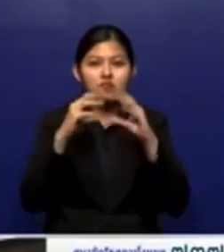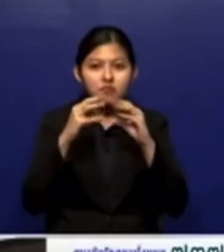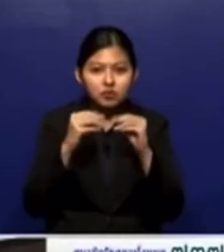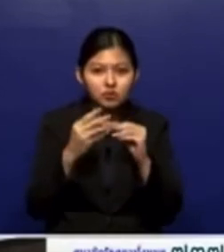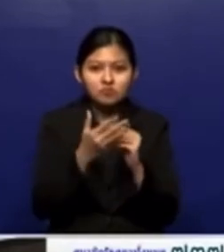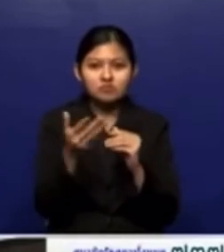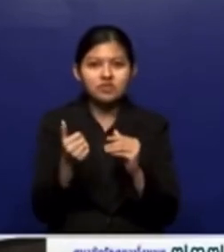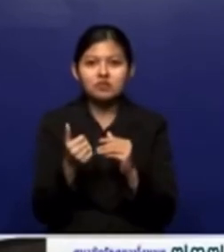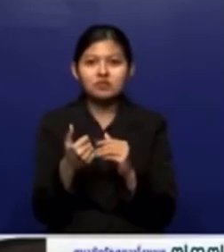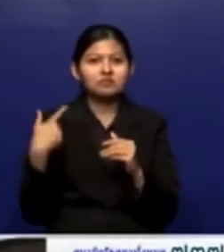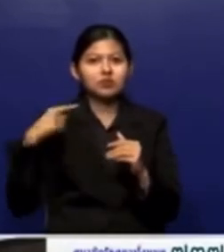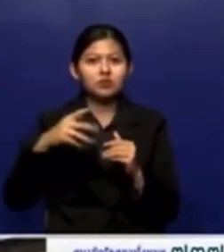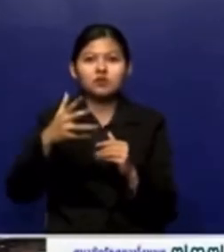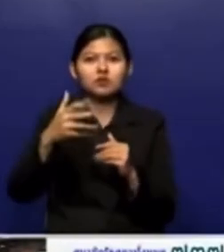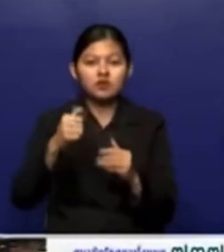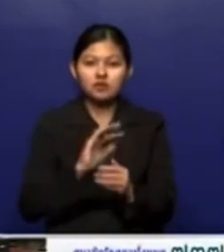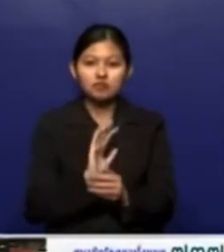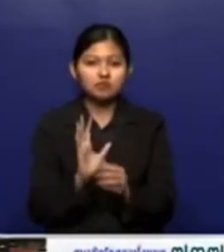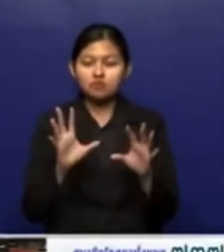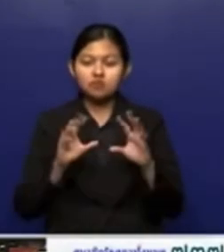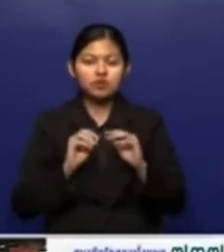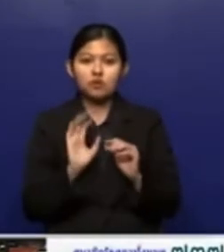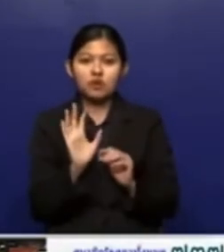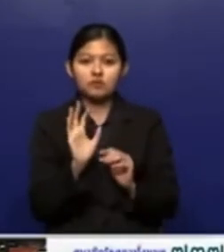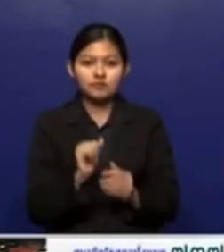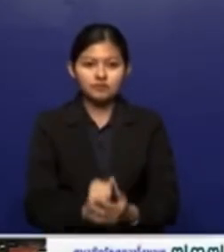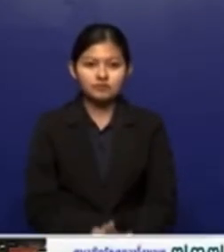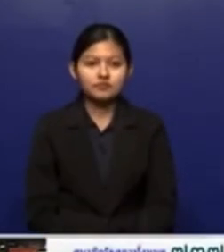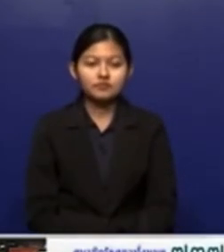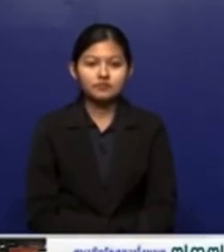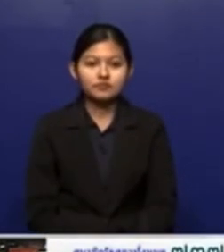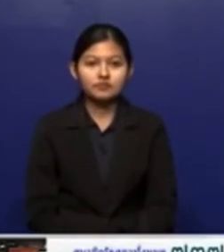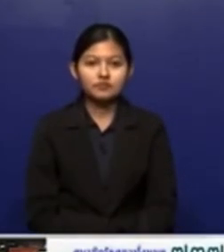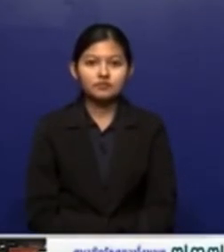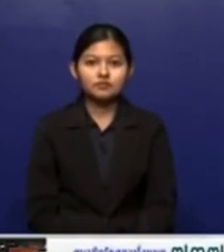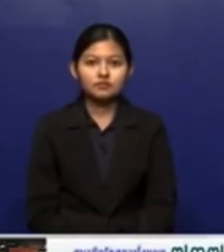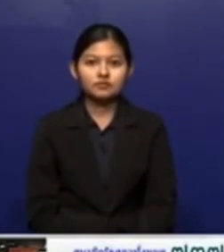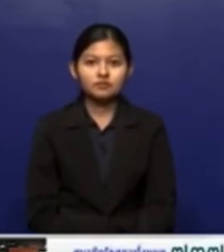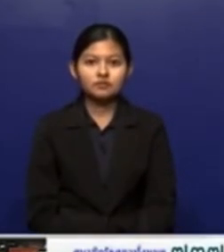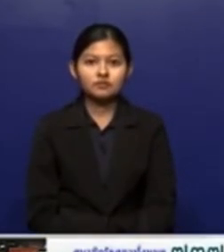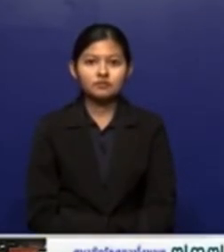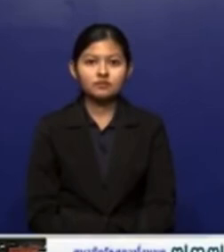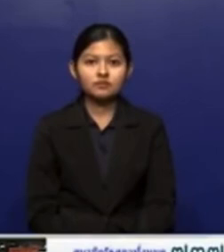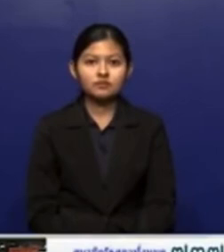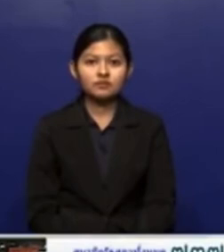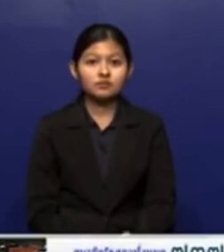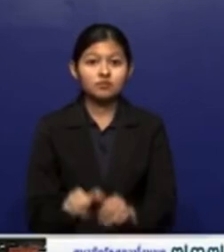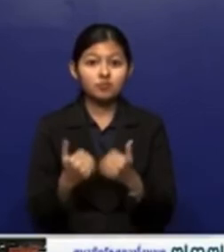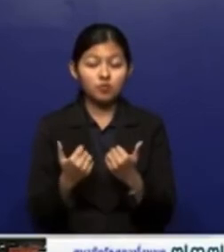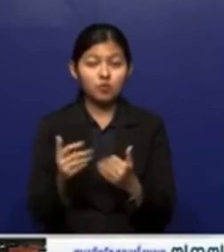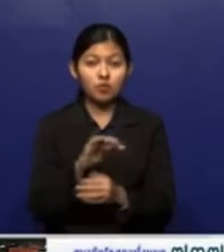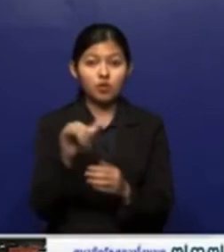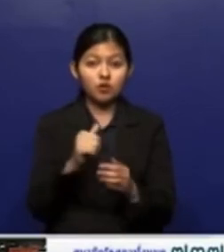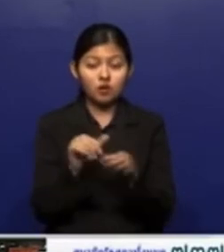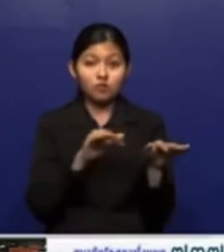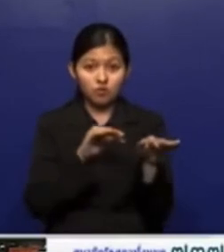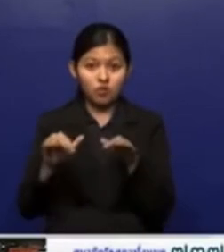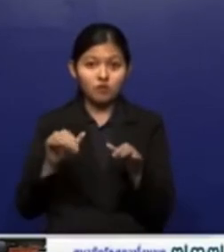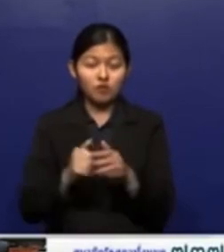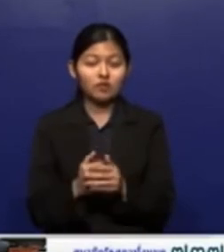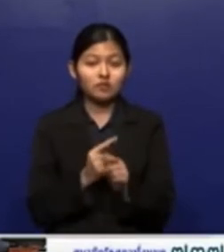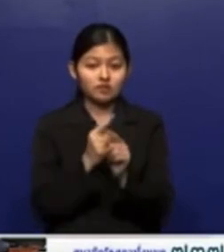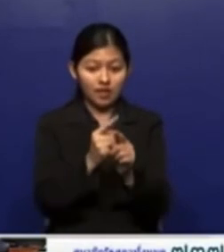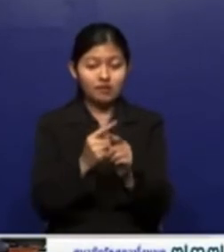นั้นกับพวกเราเตรียมตัวนะครับเตรียมตัวก็เป็นมติที่เป็นไปตามเสนอ